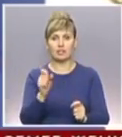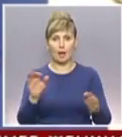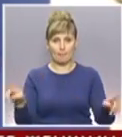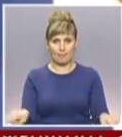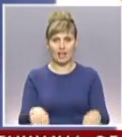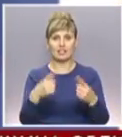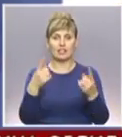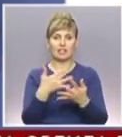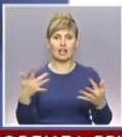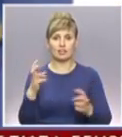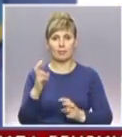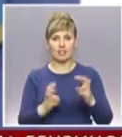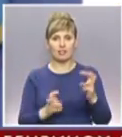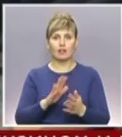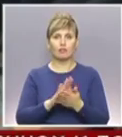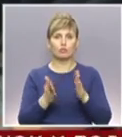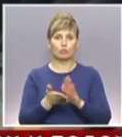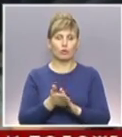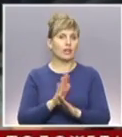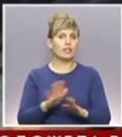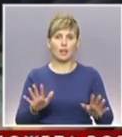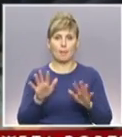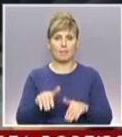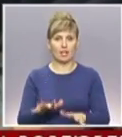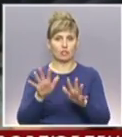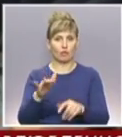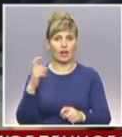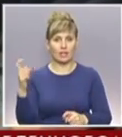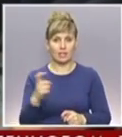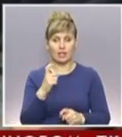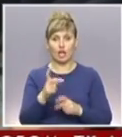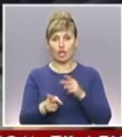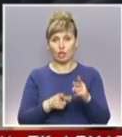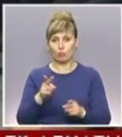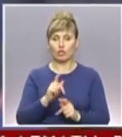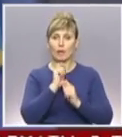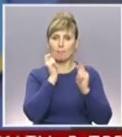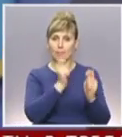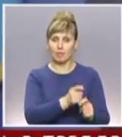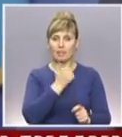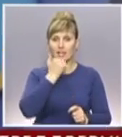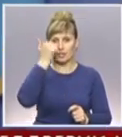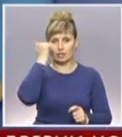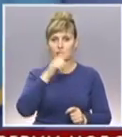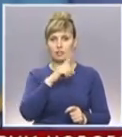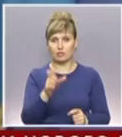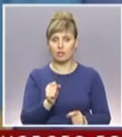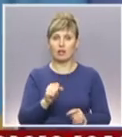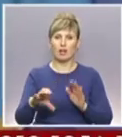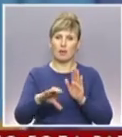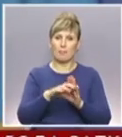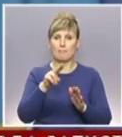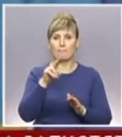поднятие осетропроизводства в условиях неморского хозяйствования. Хирургов поблагодарили за внедрение современного способа